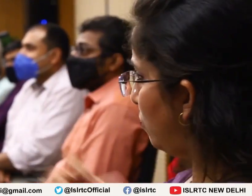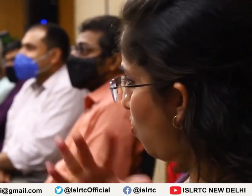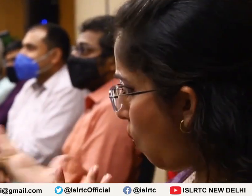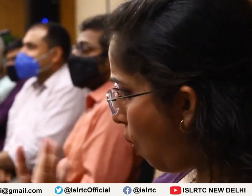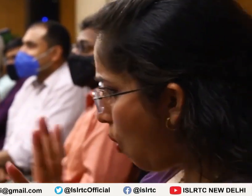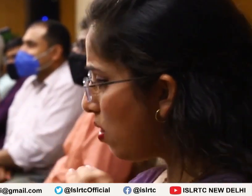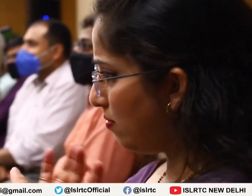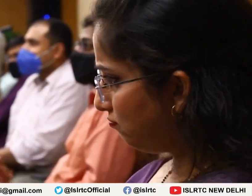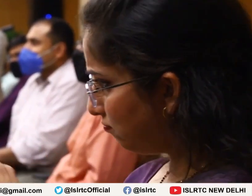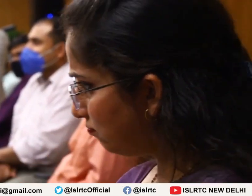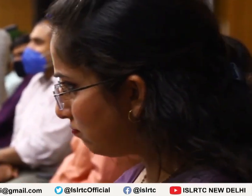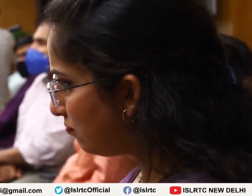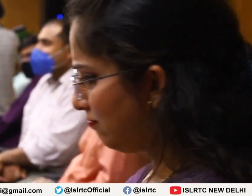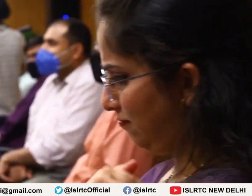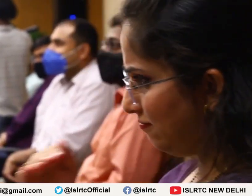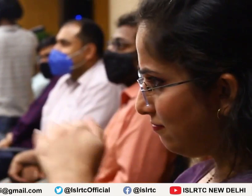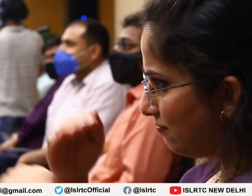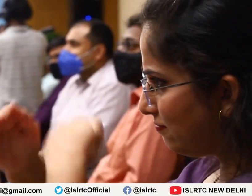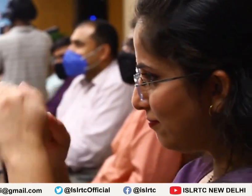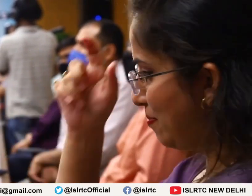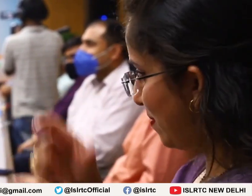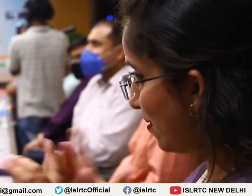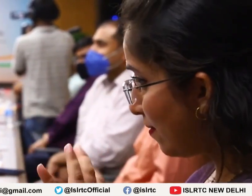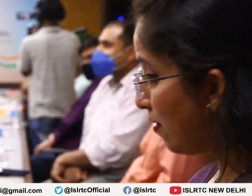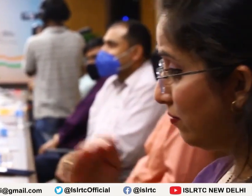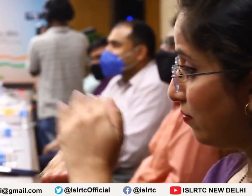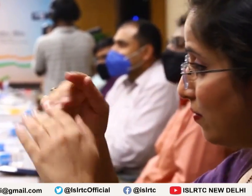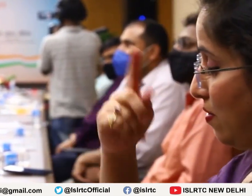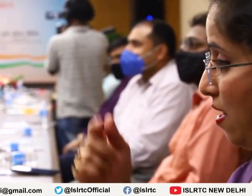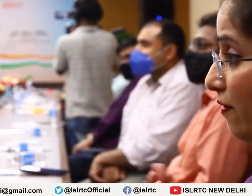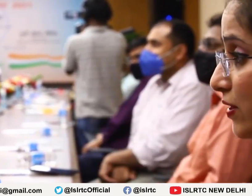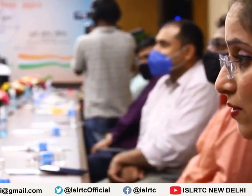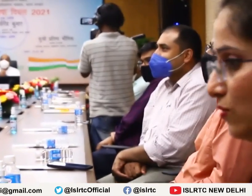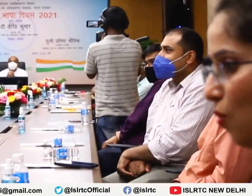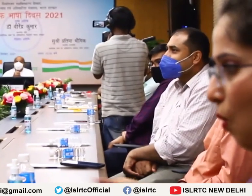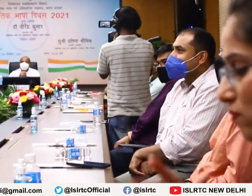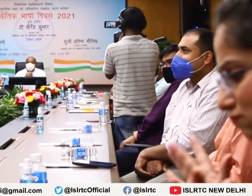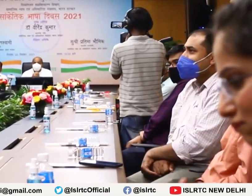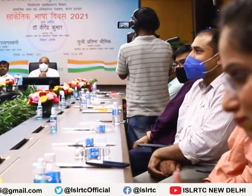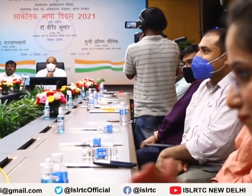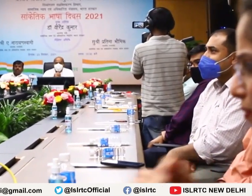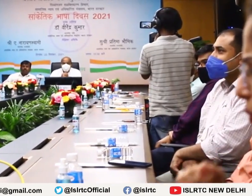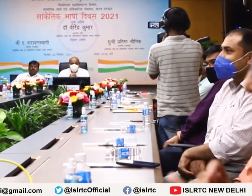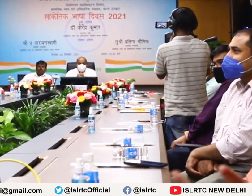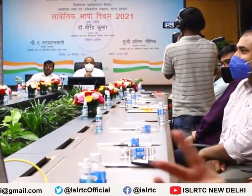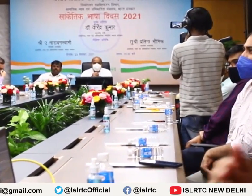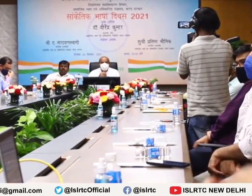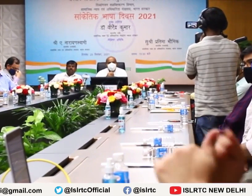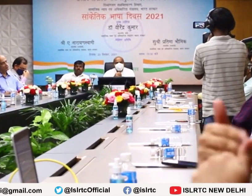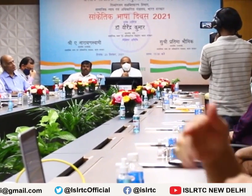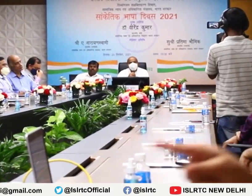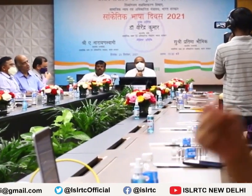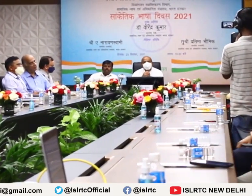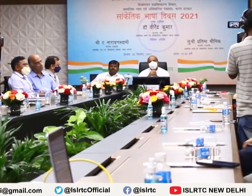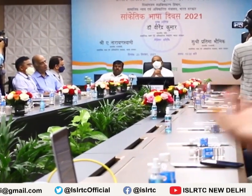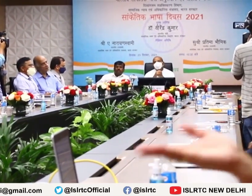हुए और विकास की यात्रा में सबका साथ, सबका विकास, सबका विश्वास, इस यात्रा को आगे बढ़ाने का कार्य किया जा रहा है। और आपने जो